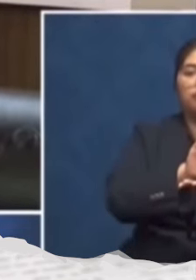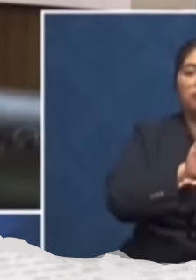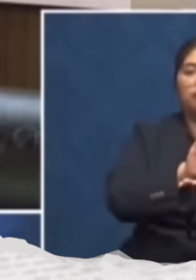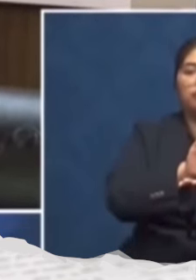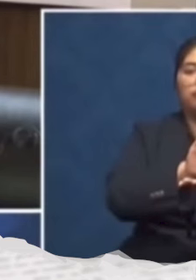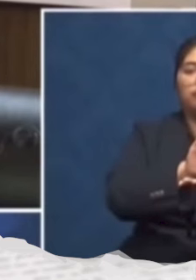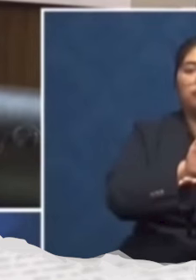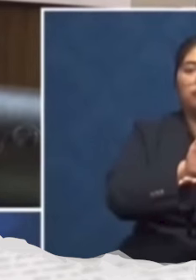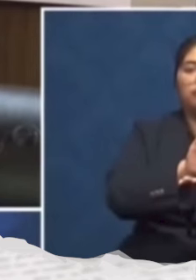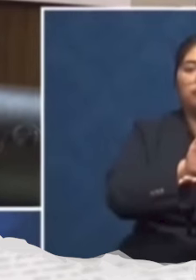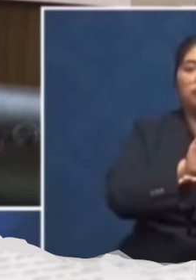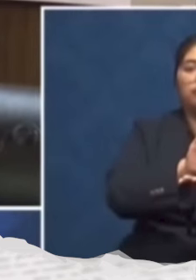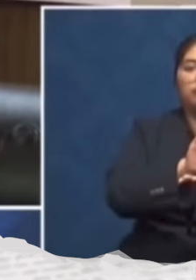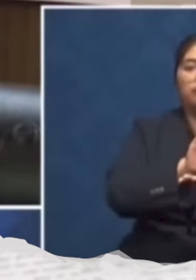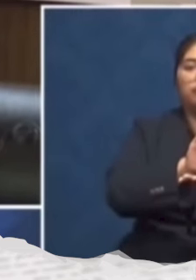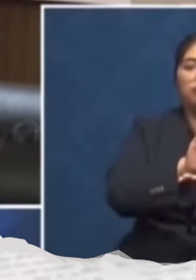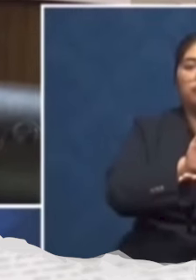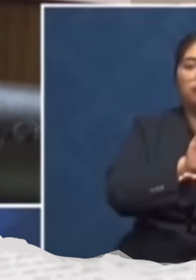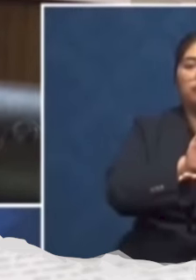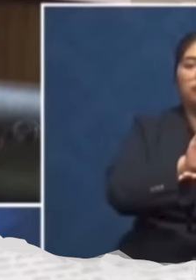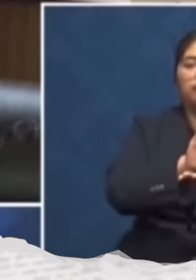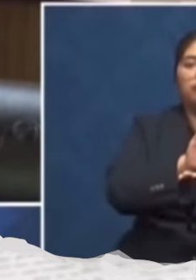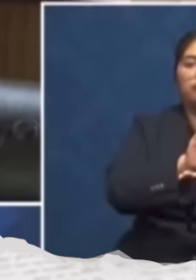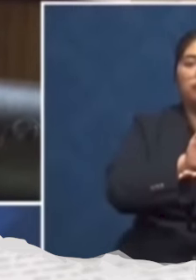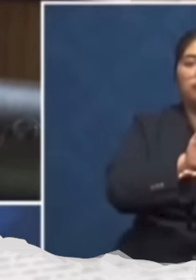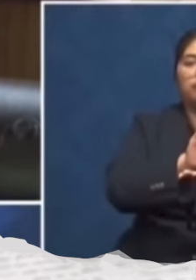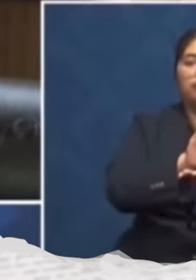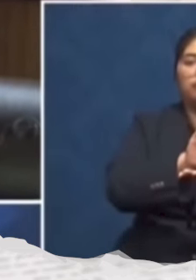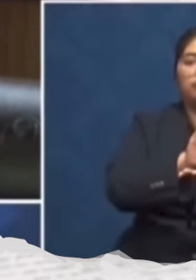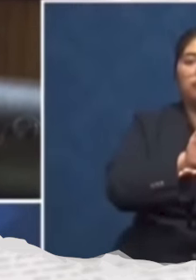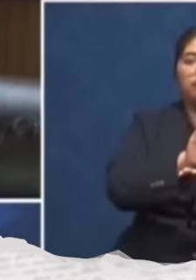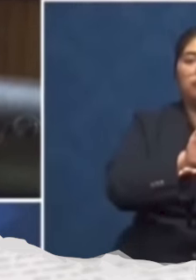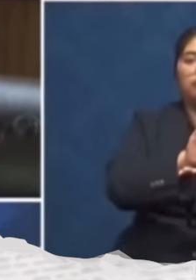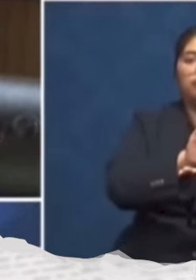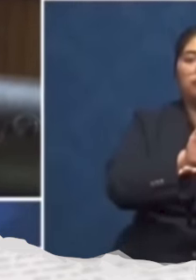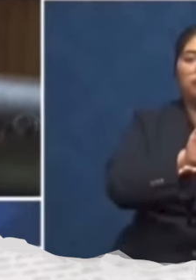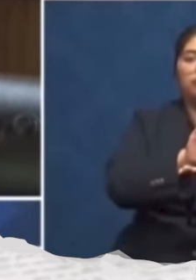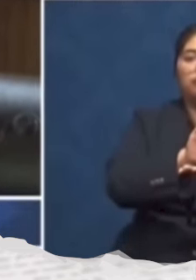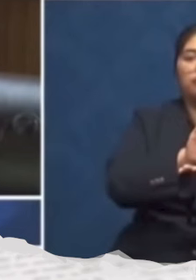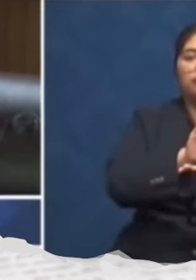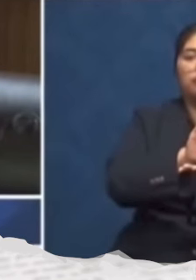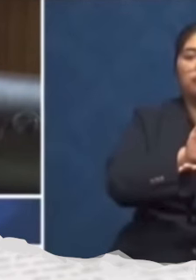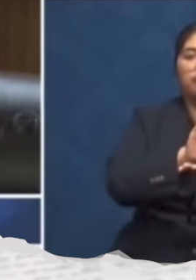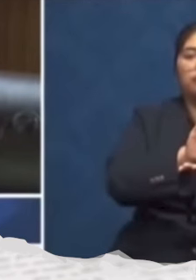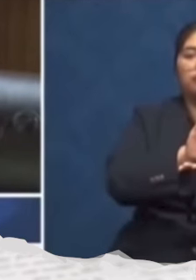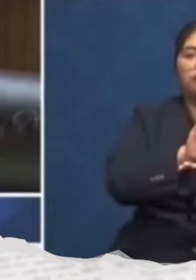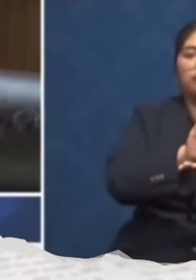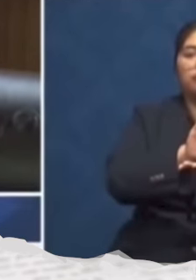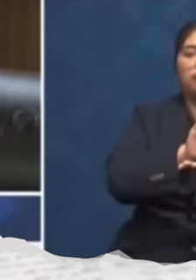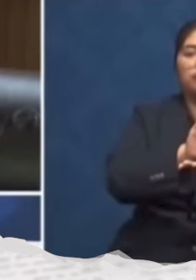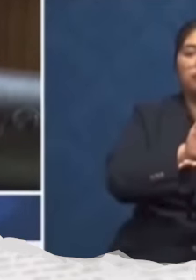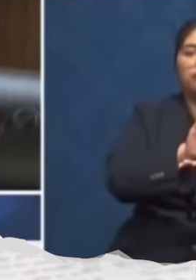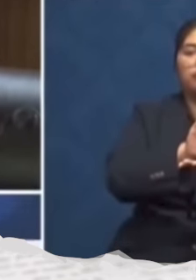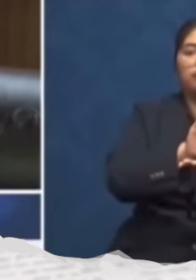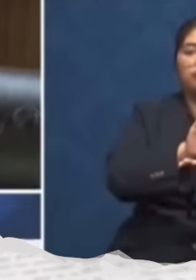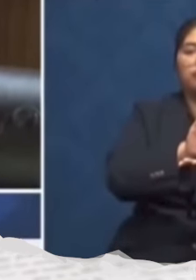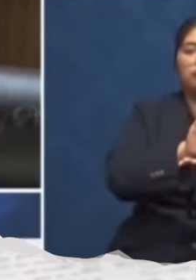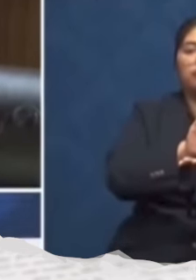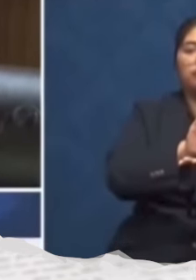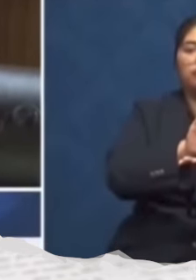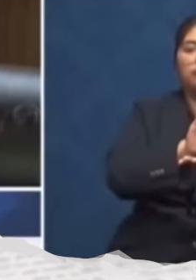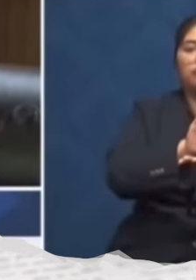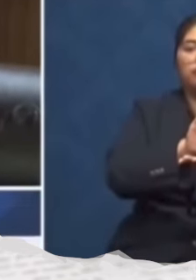ว้ด้วยความมั่นคงของสถาบันทหารเมื่อต้องการการปกป้องอธิปไตยของสังคมไทยทั้งนี้จากการพูดคุยกับผู้นำเหล่าทัพเบื้องต้นเนี่ยแม้